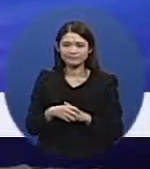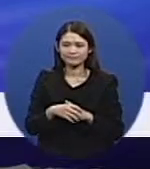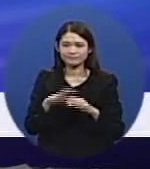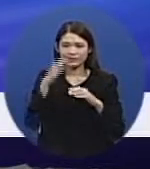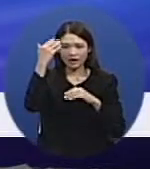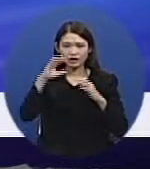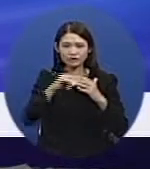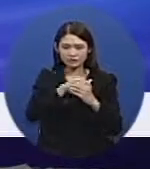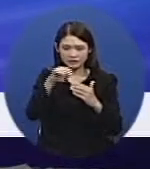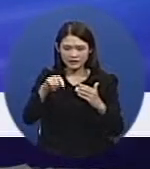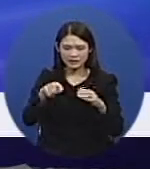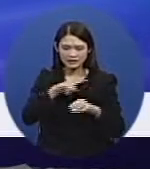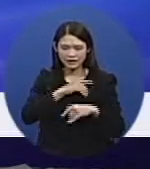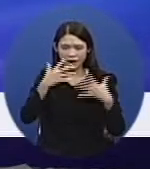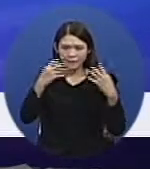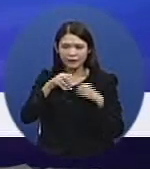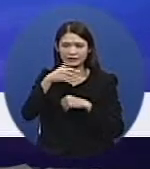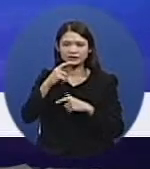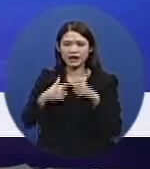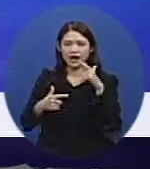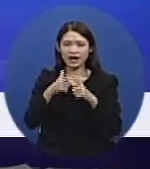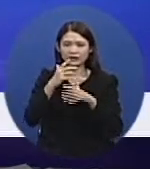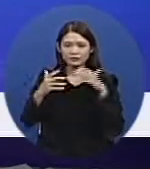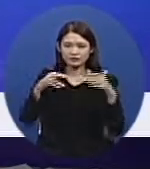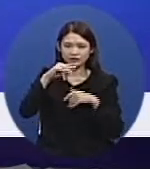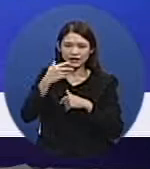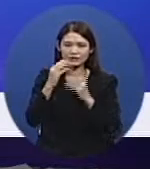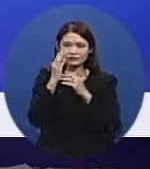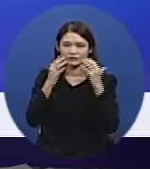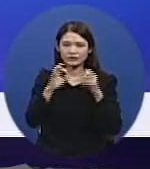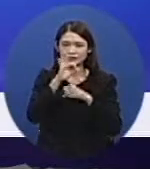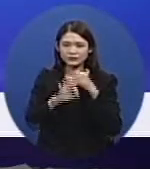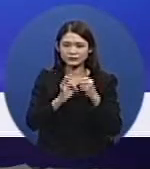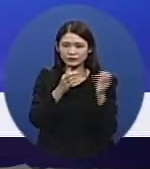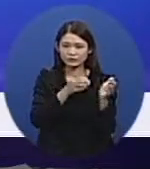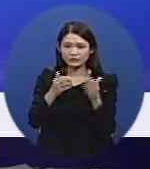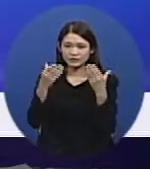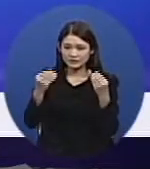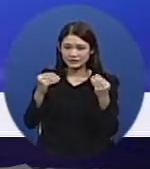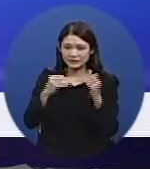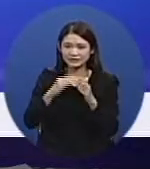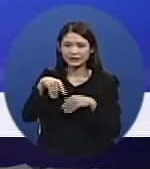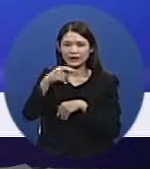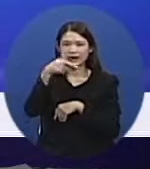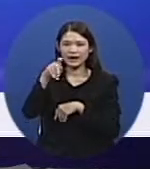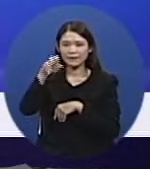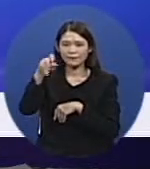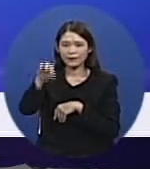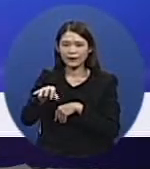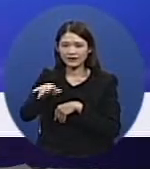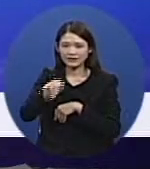국내 최대 규모의 잣나무 숲을 활용한 산림 치유 공간이 10년의 준비 기간을 마치고 경기도 가평에 문을